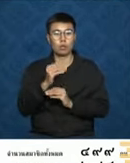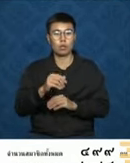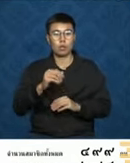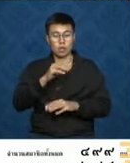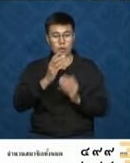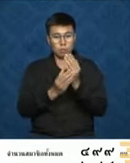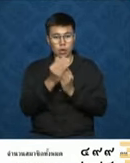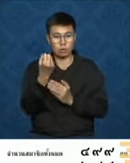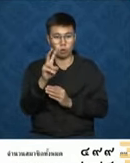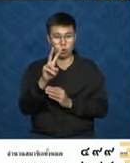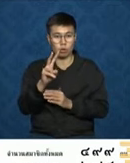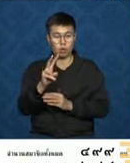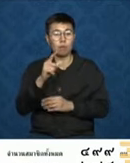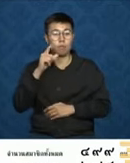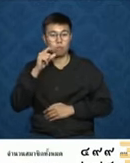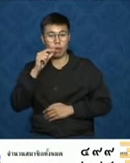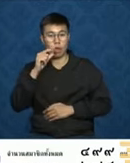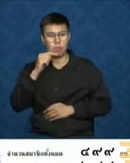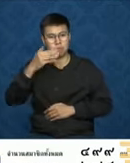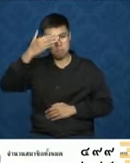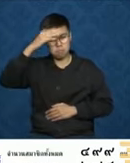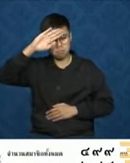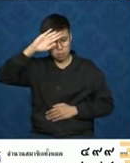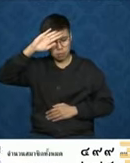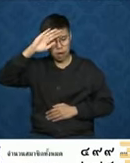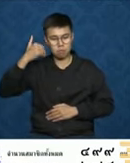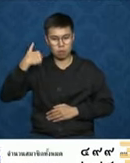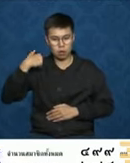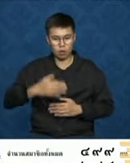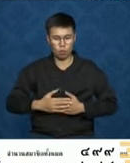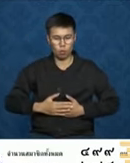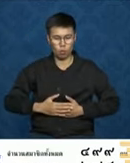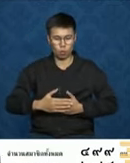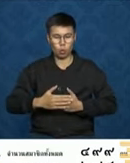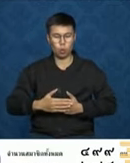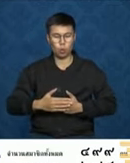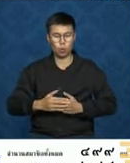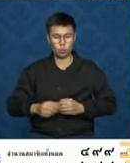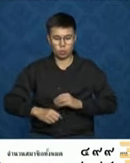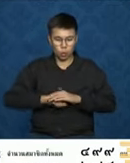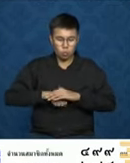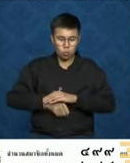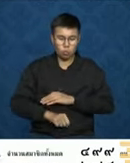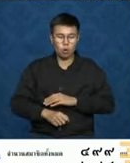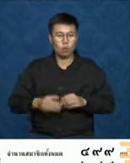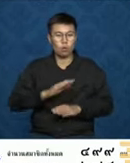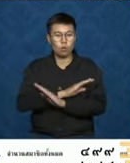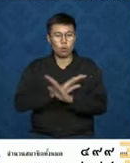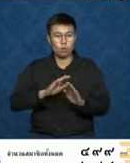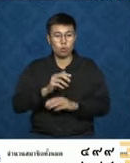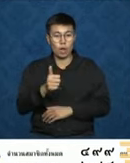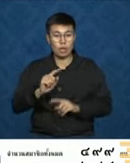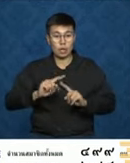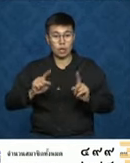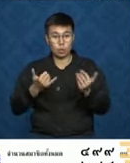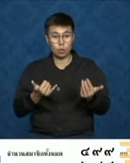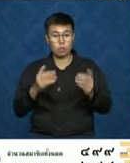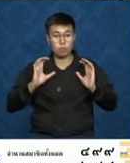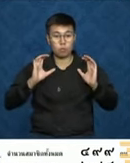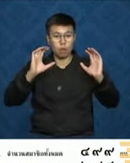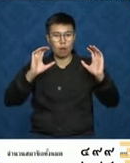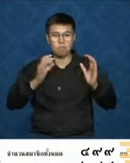มีปัญหาทางด้านสุขภาพกายและสุขภาพจิตสามารถยุติการตั้งครรภ์ได้แต่ปัญหาในกรุงเทพมหานครคือโรงพยาบาลรัฐไม่รับ